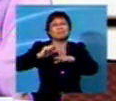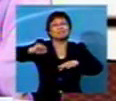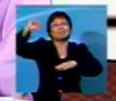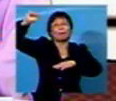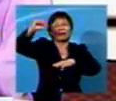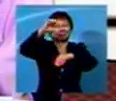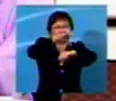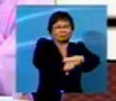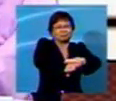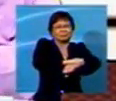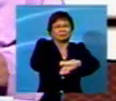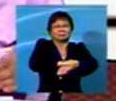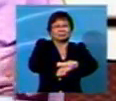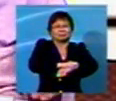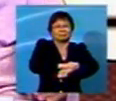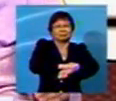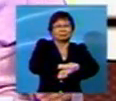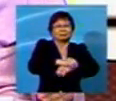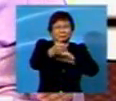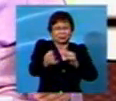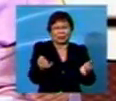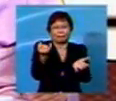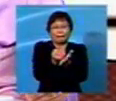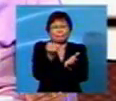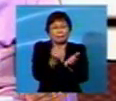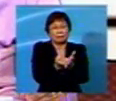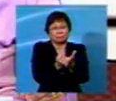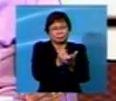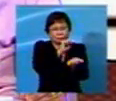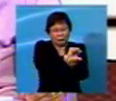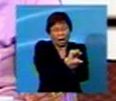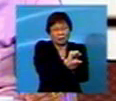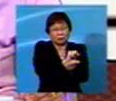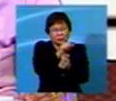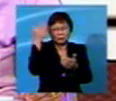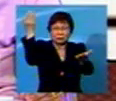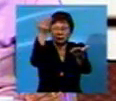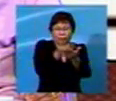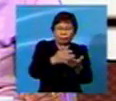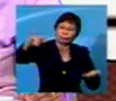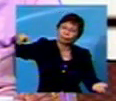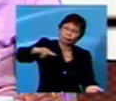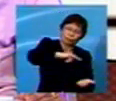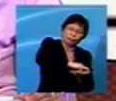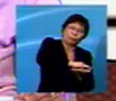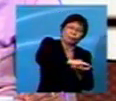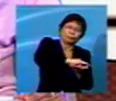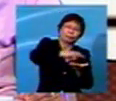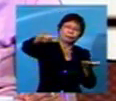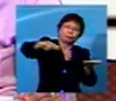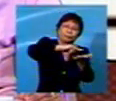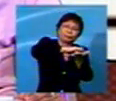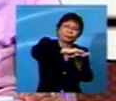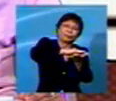ditahan dalam tiga kes berasingan jabatan imigresen menahan suspek ketika mereka tiba dalam penerbangan transit di lapangan terbang